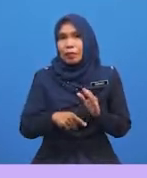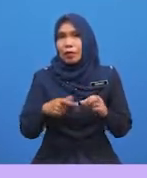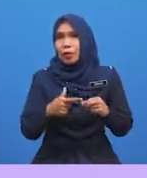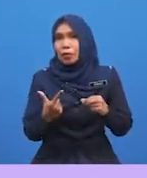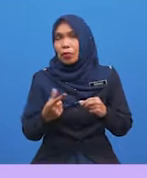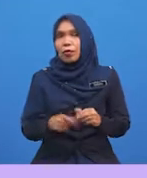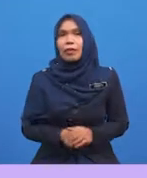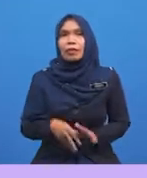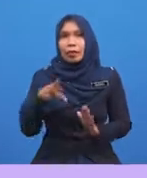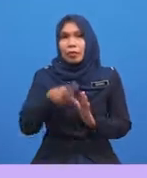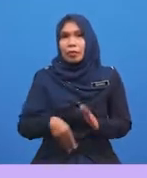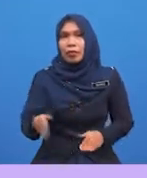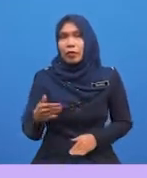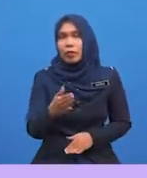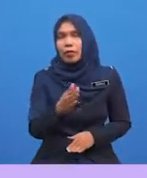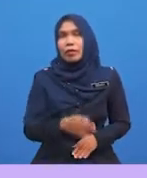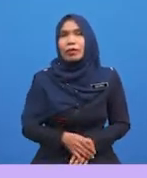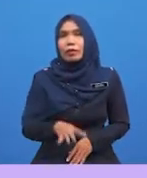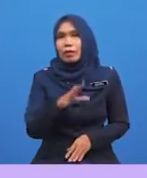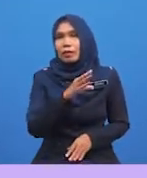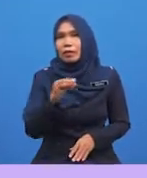perikanan dan perindustrian.